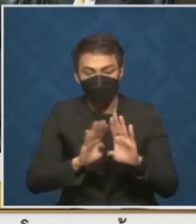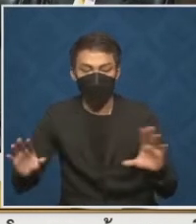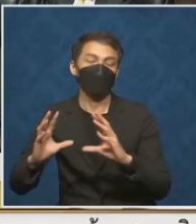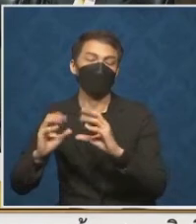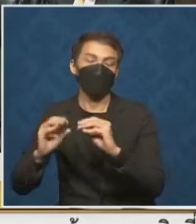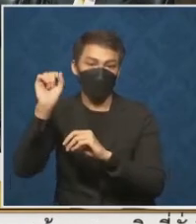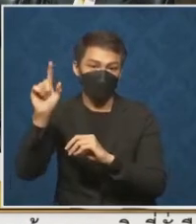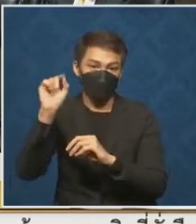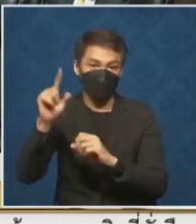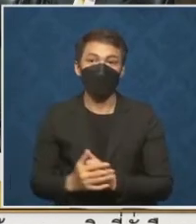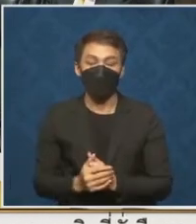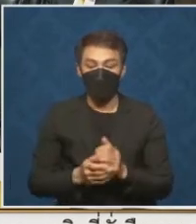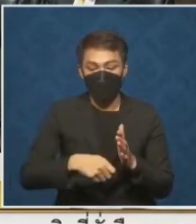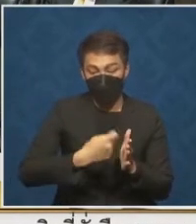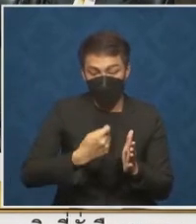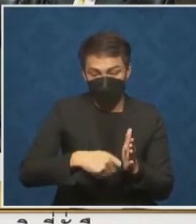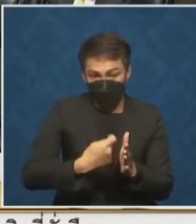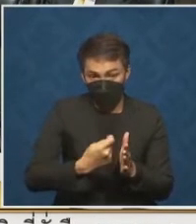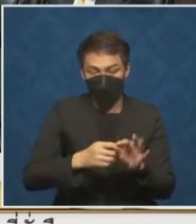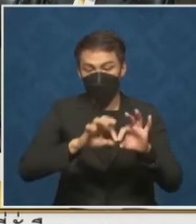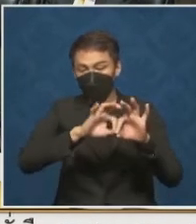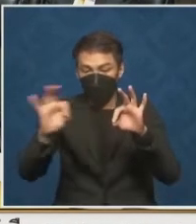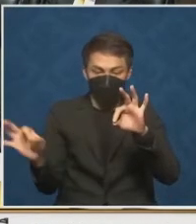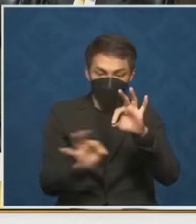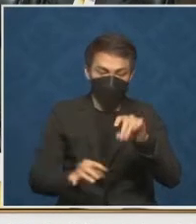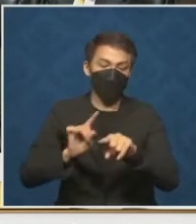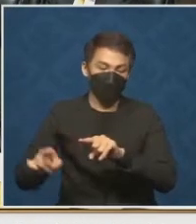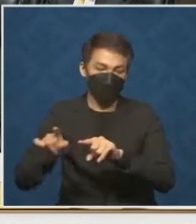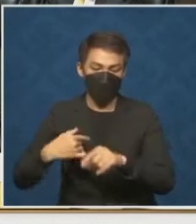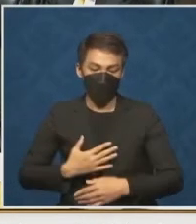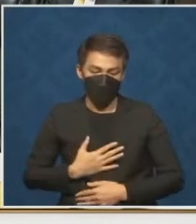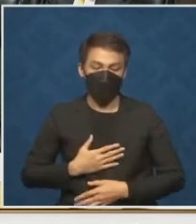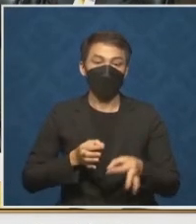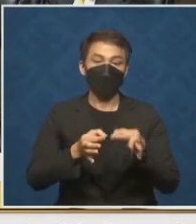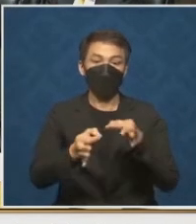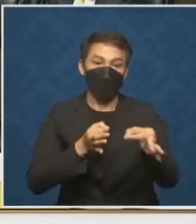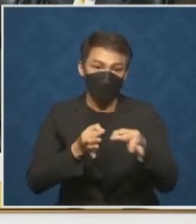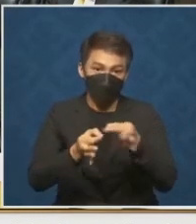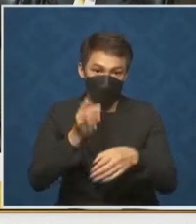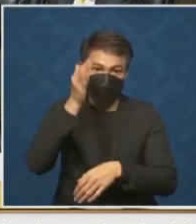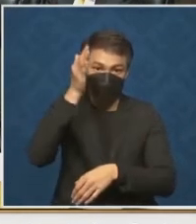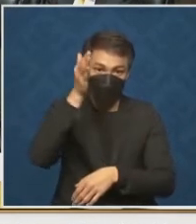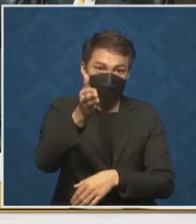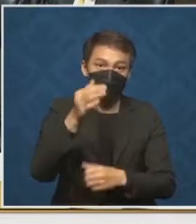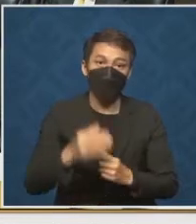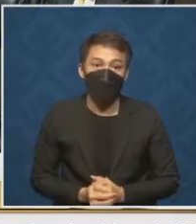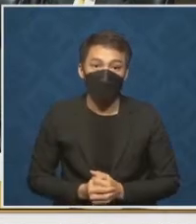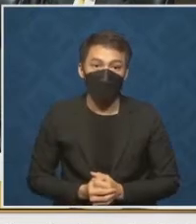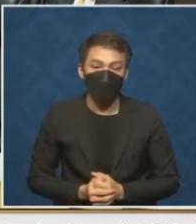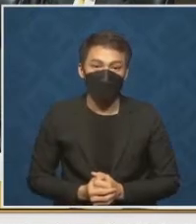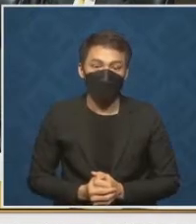นี้ให้สภาผู้แทนราษฎรพิจารณาโดยด่วนส่วนเหตุผลและรายละเอียดต่างๆจะได้แถลงและชี้แจงในที่ประชุม